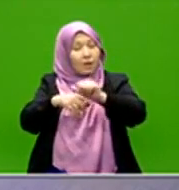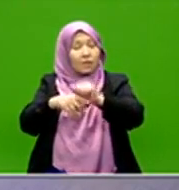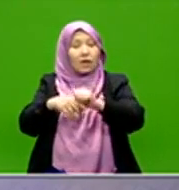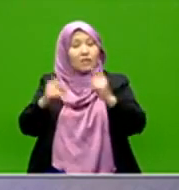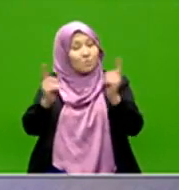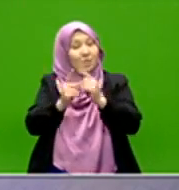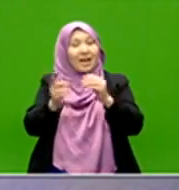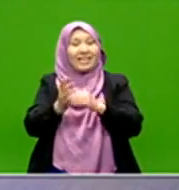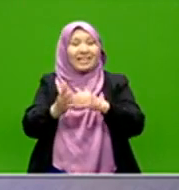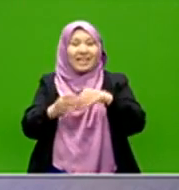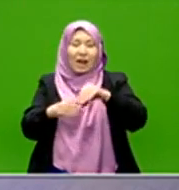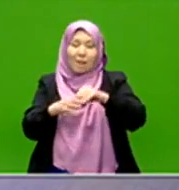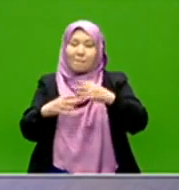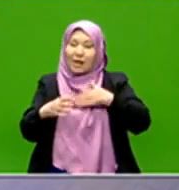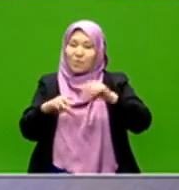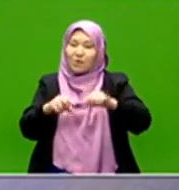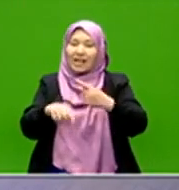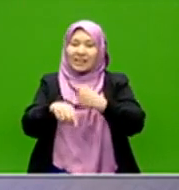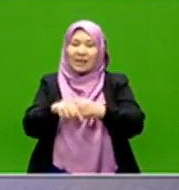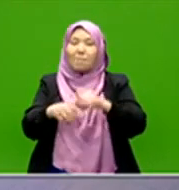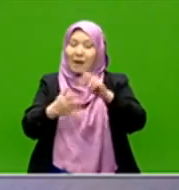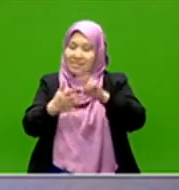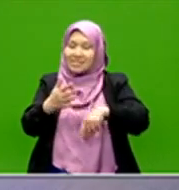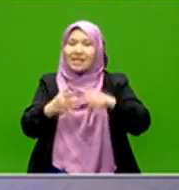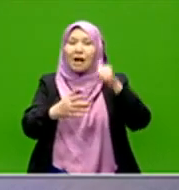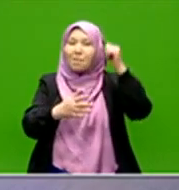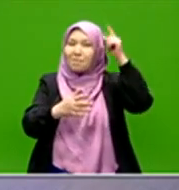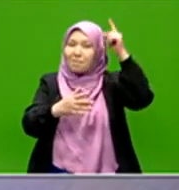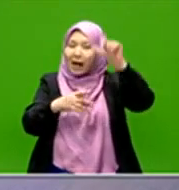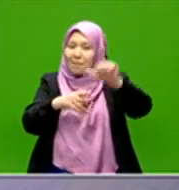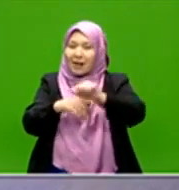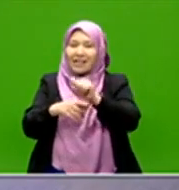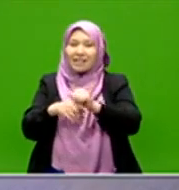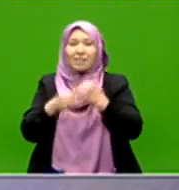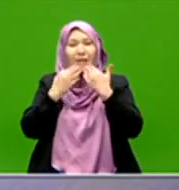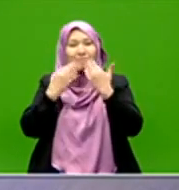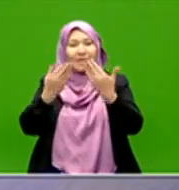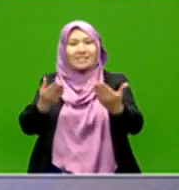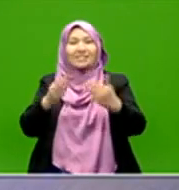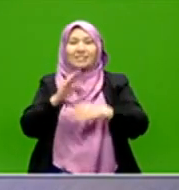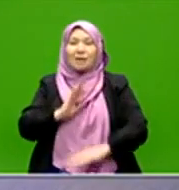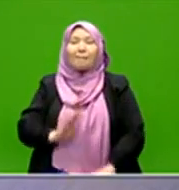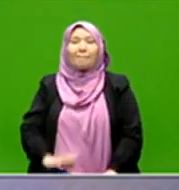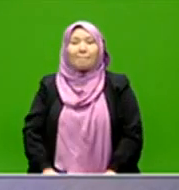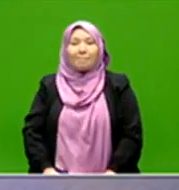Quran Time, baca, faham, amal insya-Allah. Insya